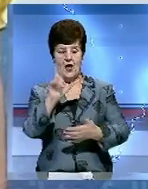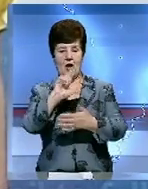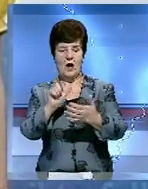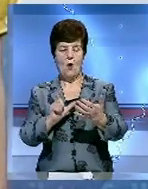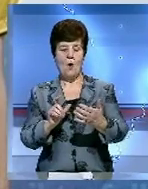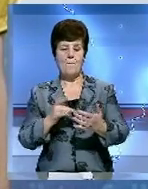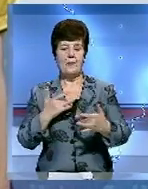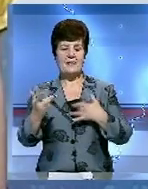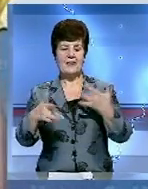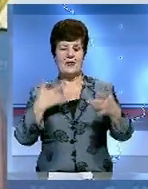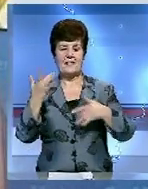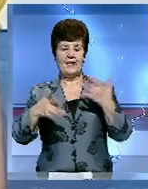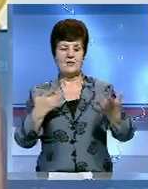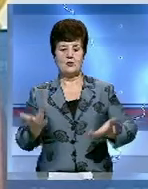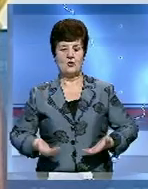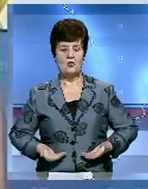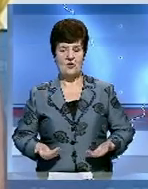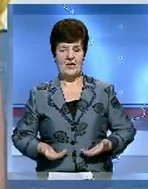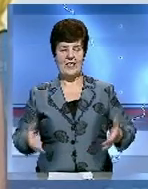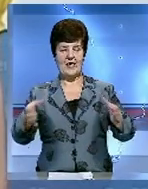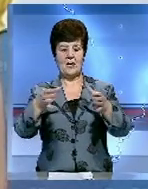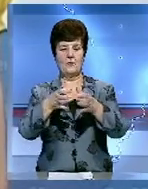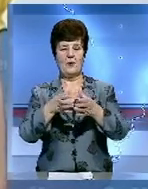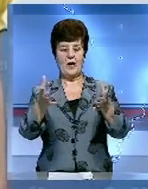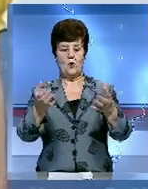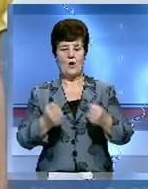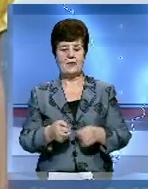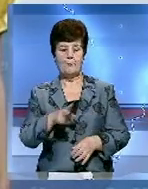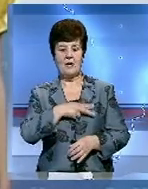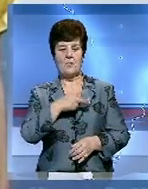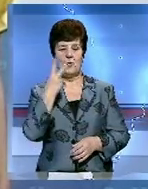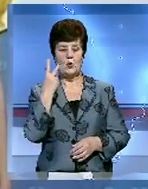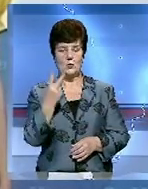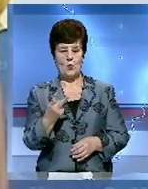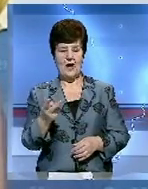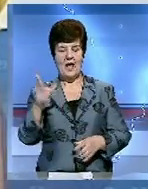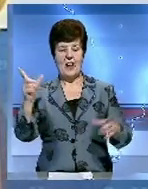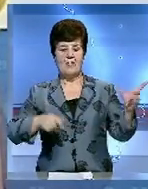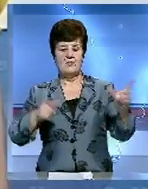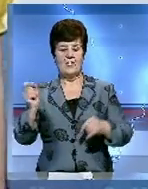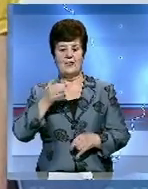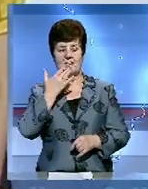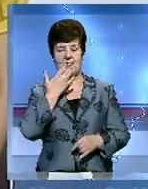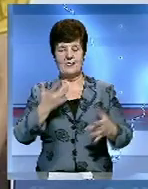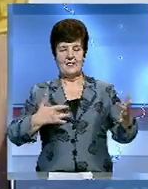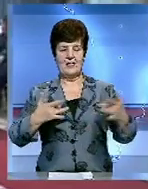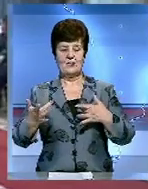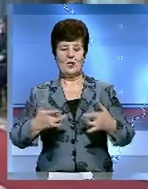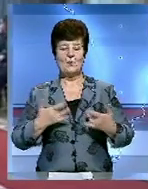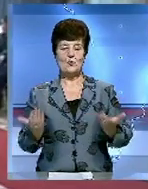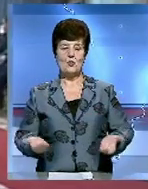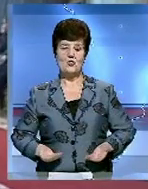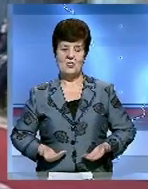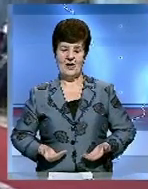social. Echipa a luat premiul 2 la Festivalul Național de Teatru Social. Este un moment